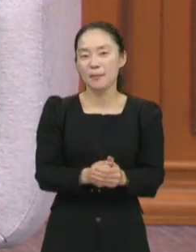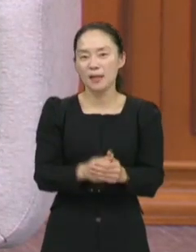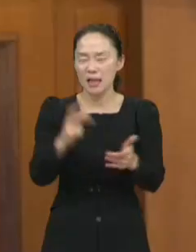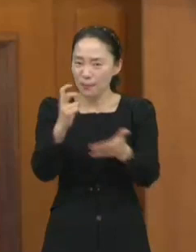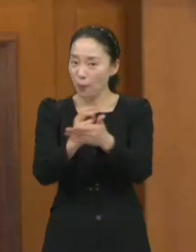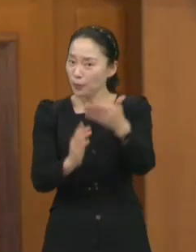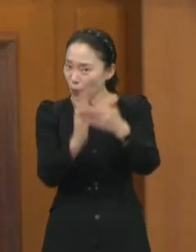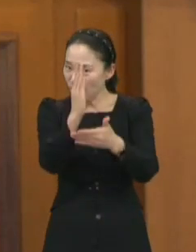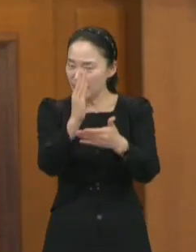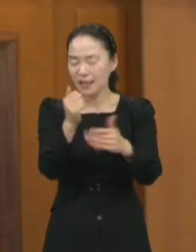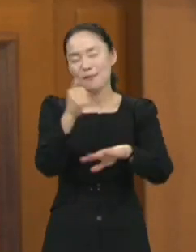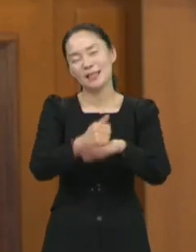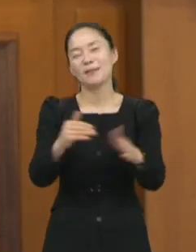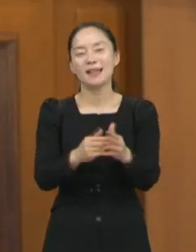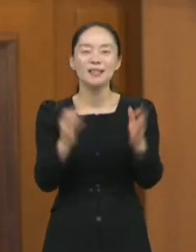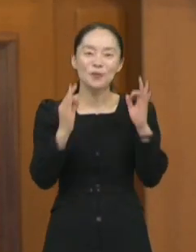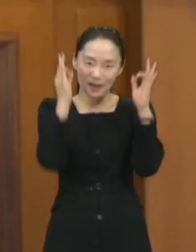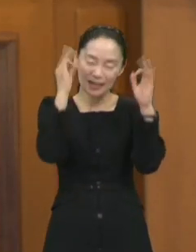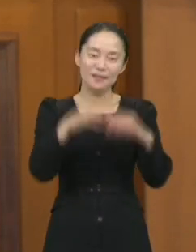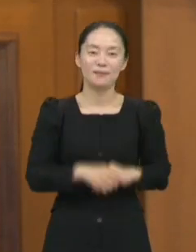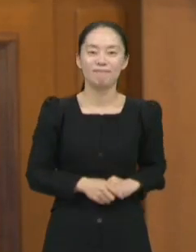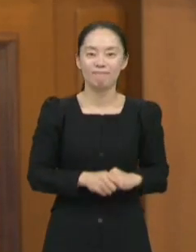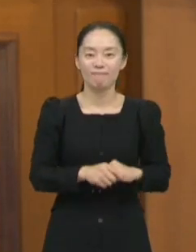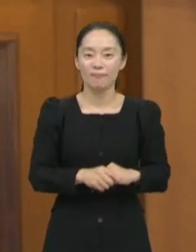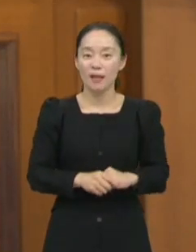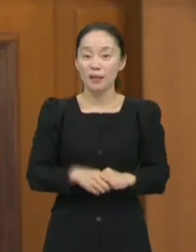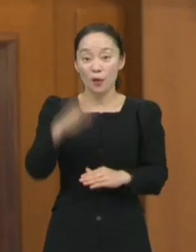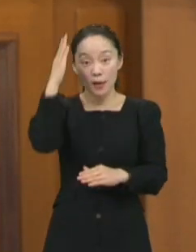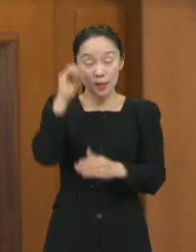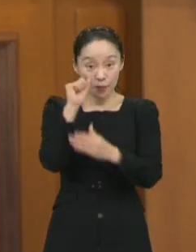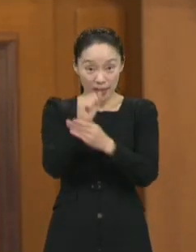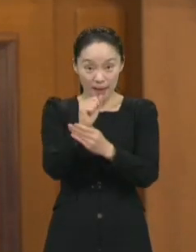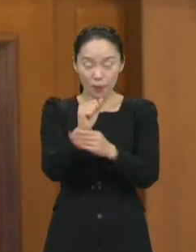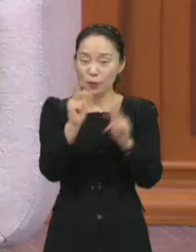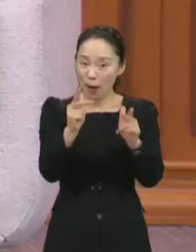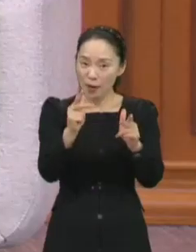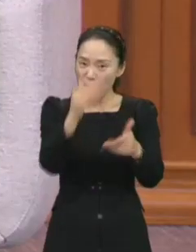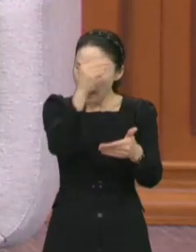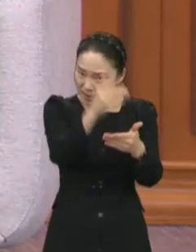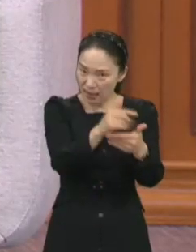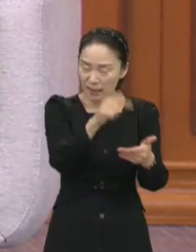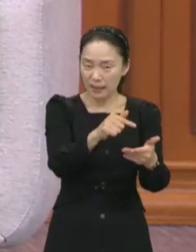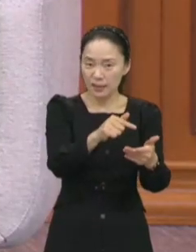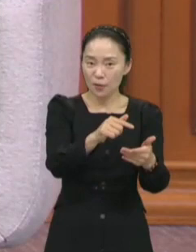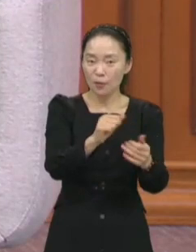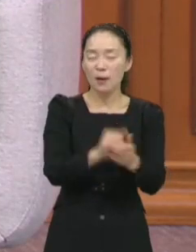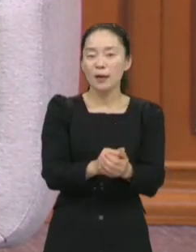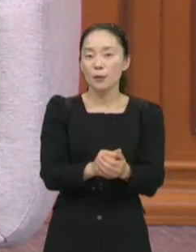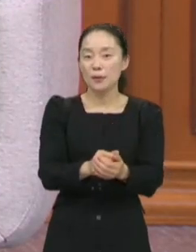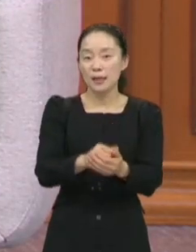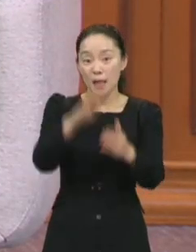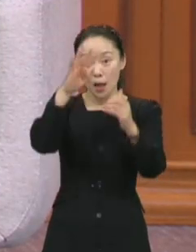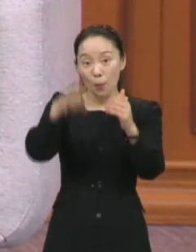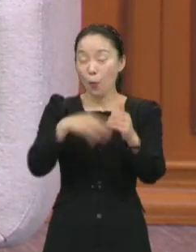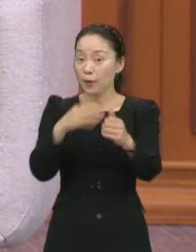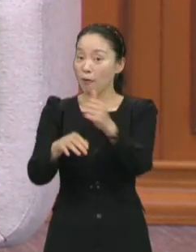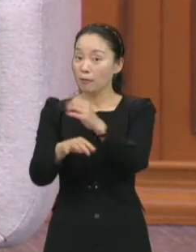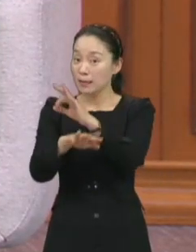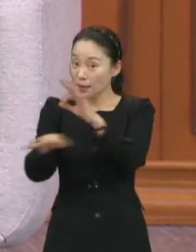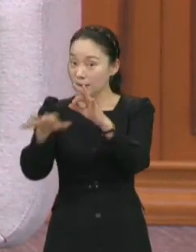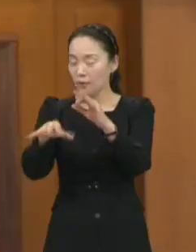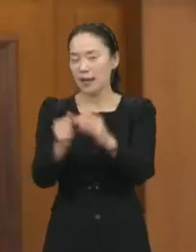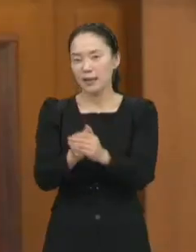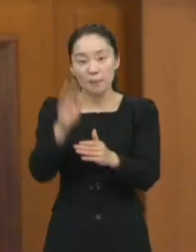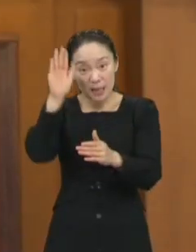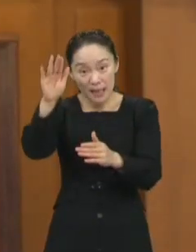통과를 위해서 끝까지 노력하겠습니다 그리고 석탄 활약 발전 폐지에 따라서 보령 서천 지역에는 미래에너지